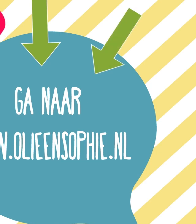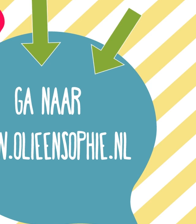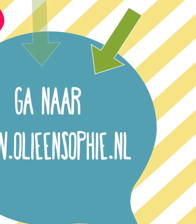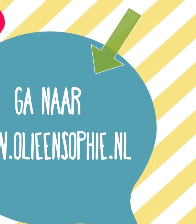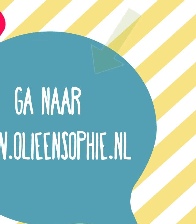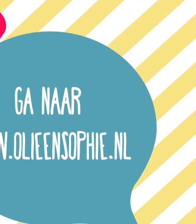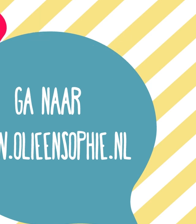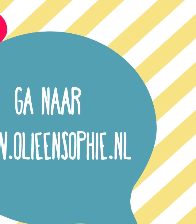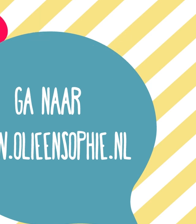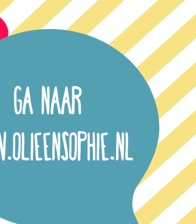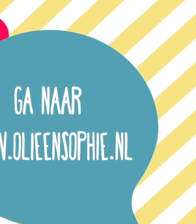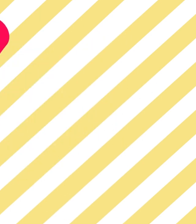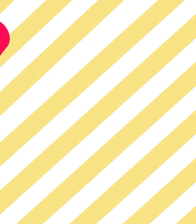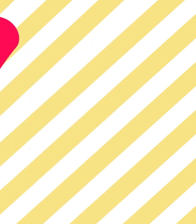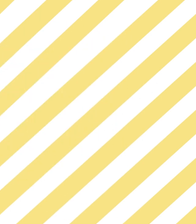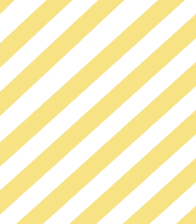Al heb ik